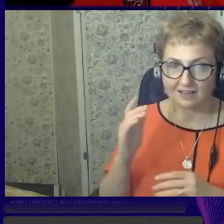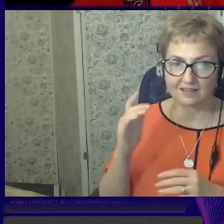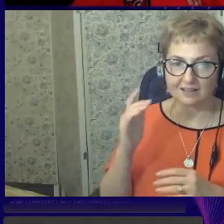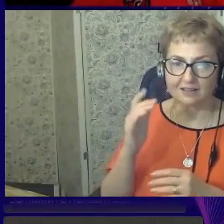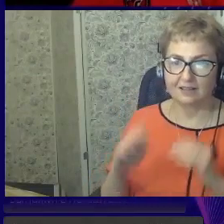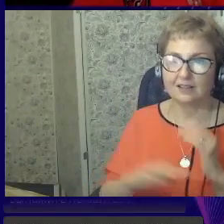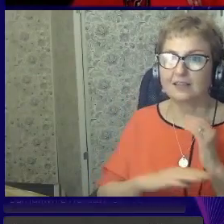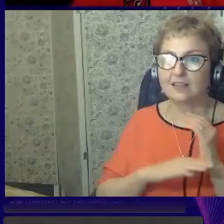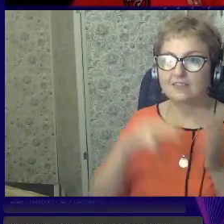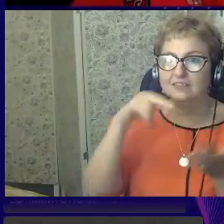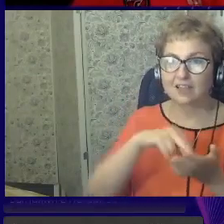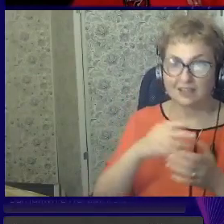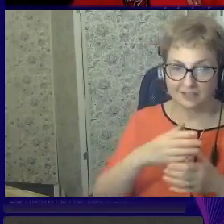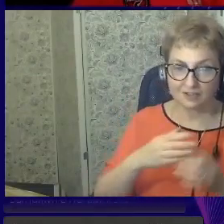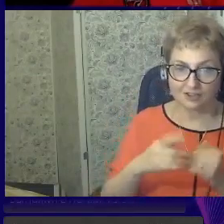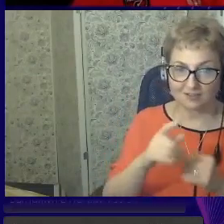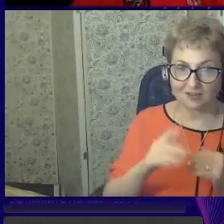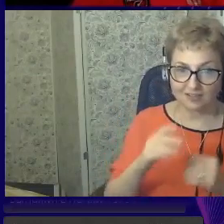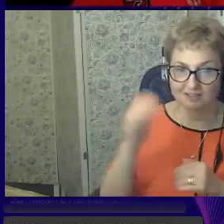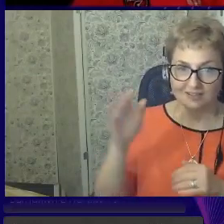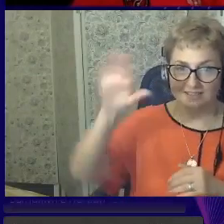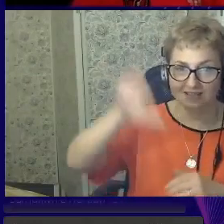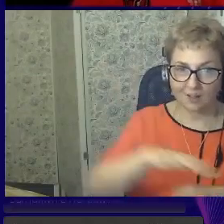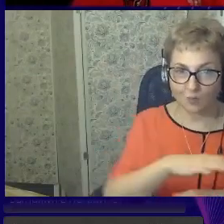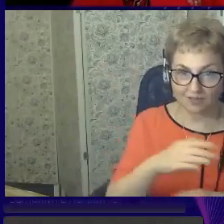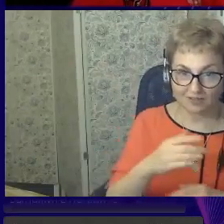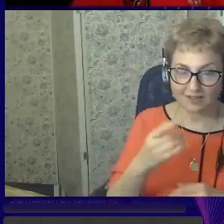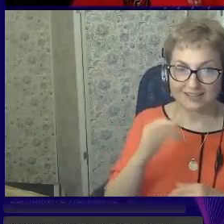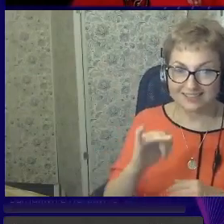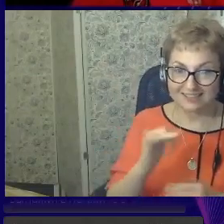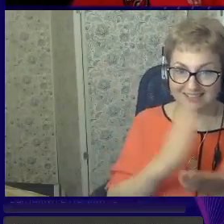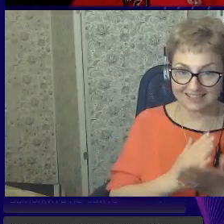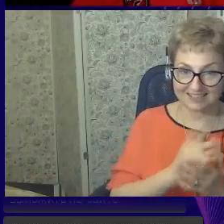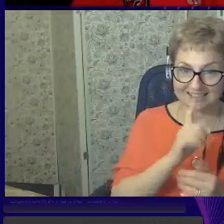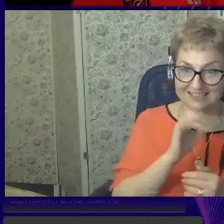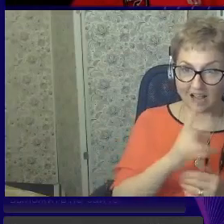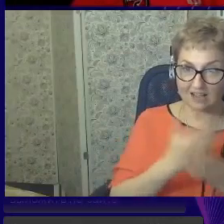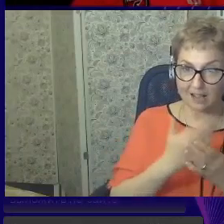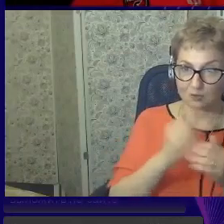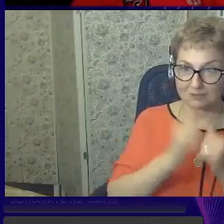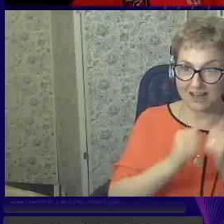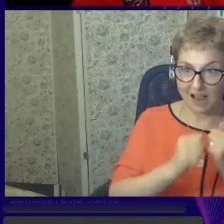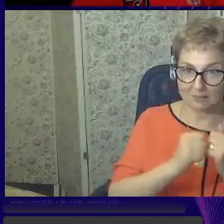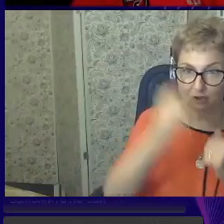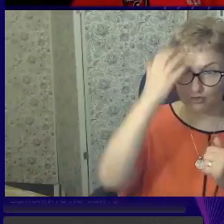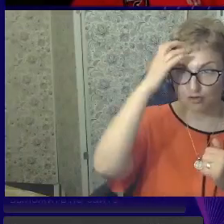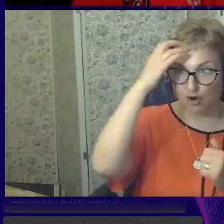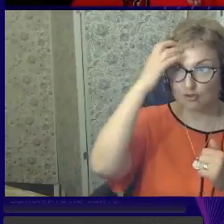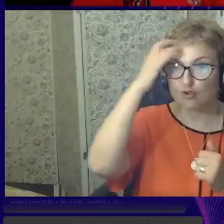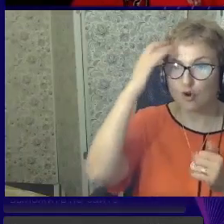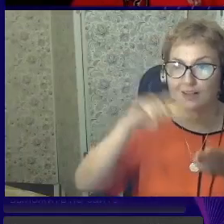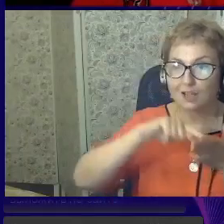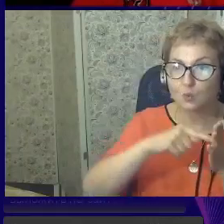дерева. Вот дерево на склоне стоит. И есть знак, допустим, камень, это черная точка у